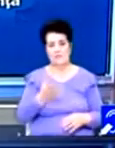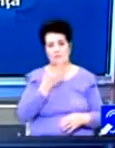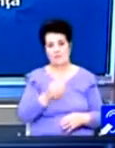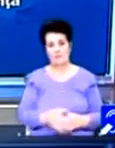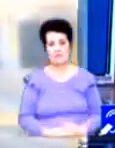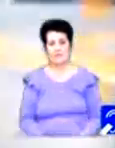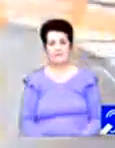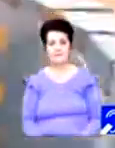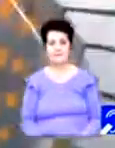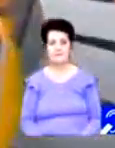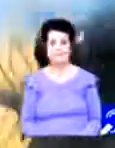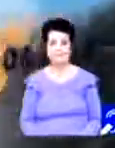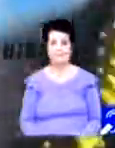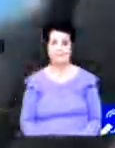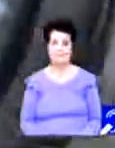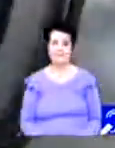frumoasă!